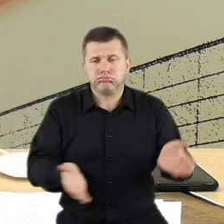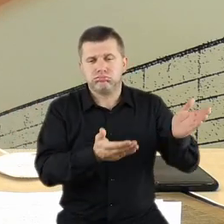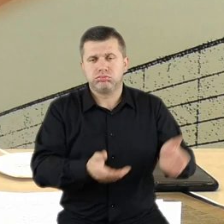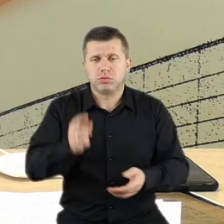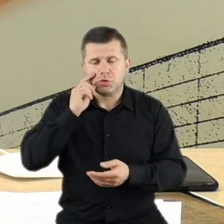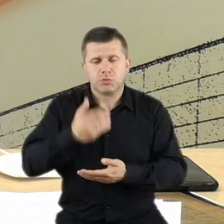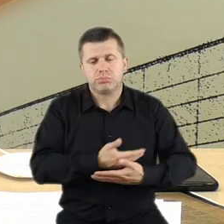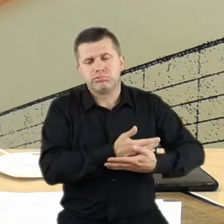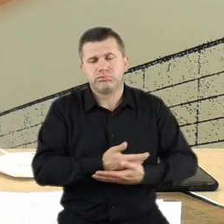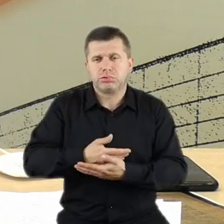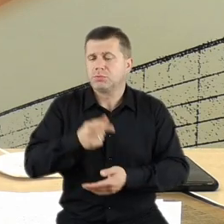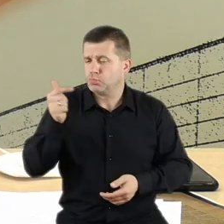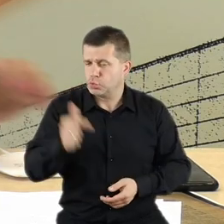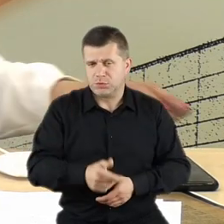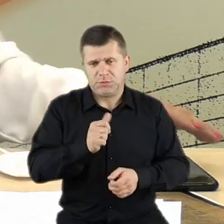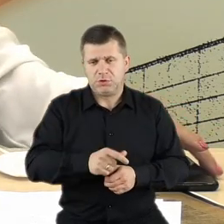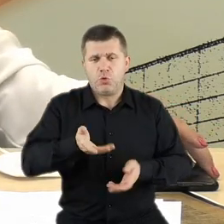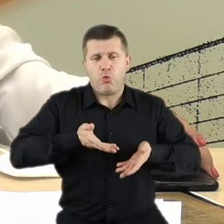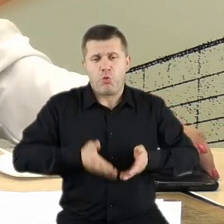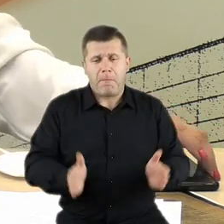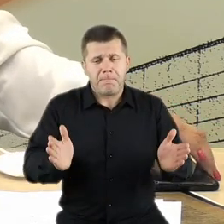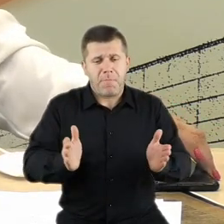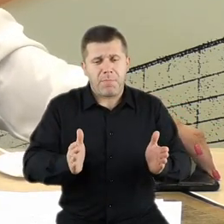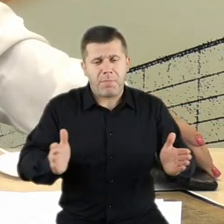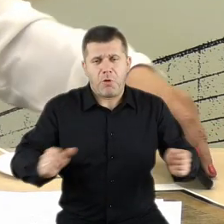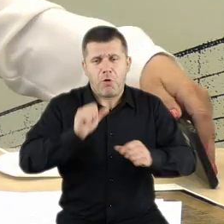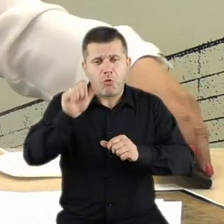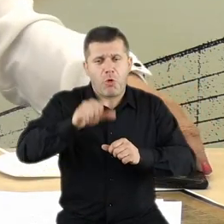musiała być no bo te dzieci się rodziły co rok to prorok